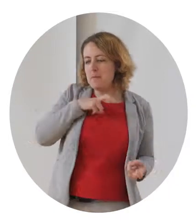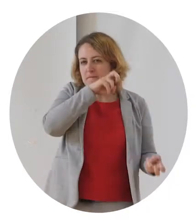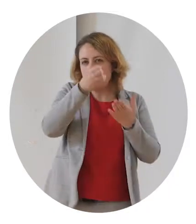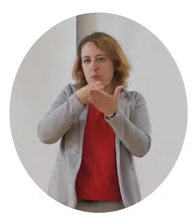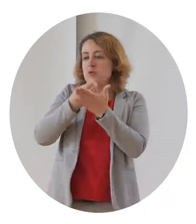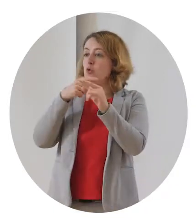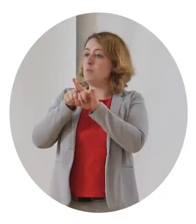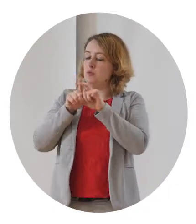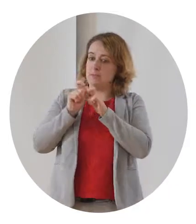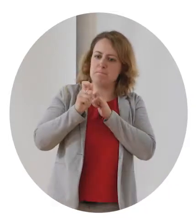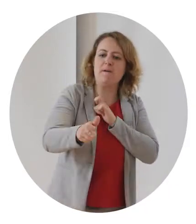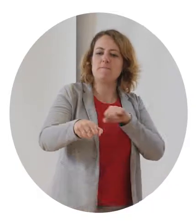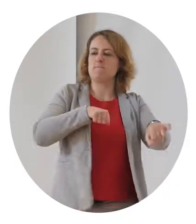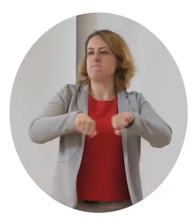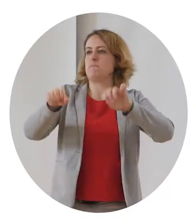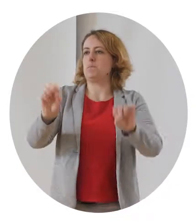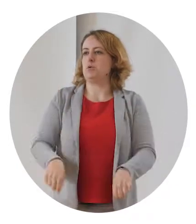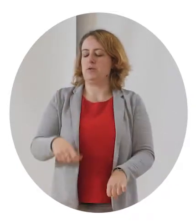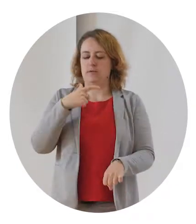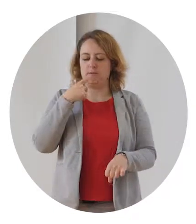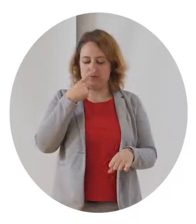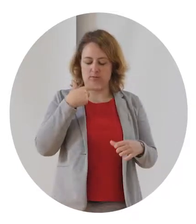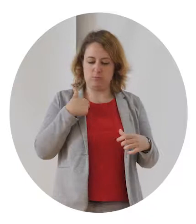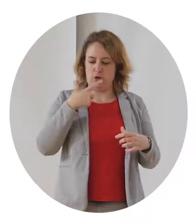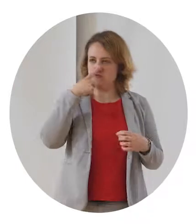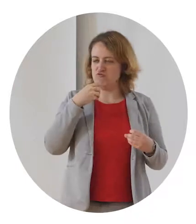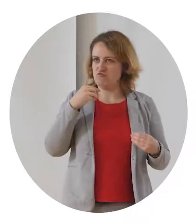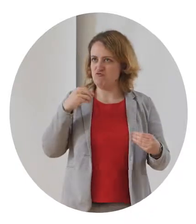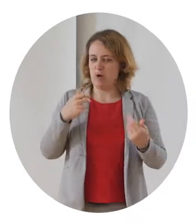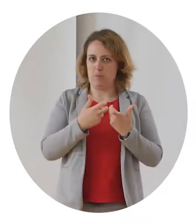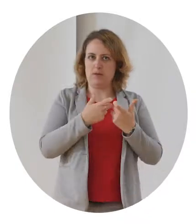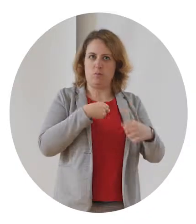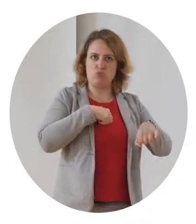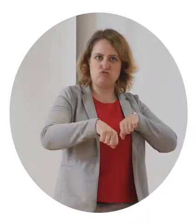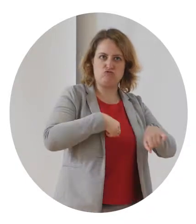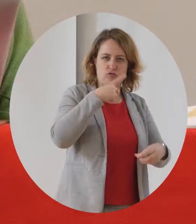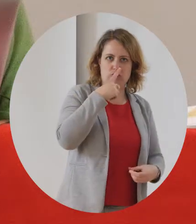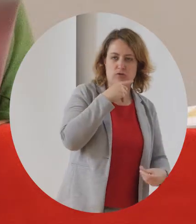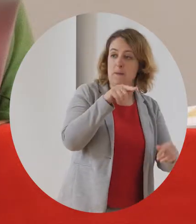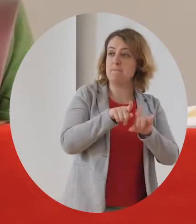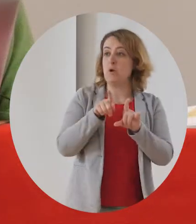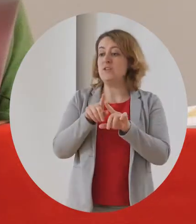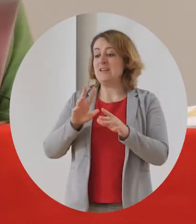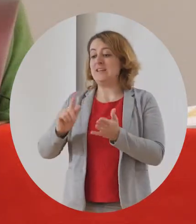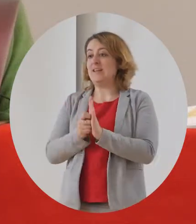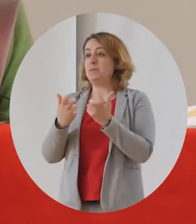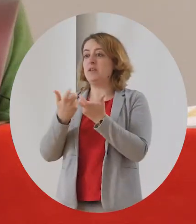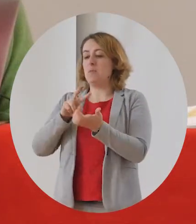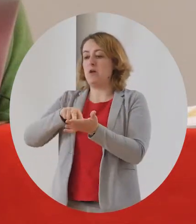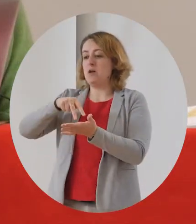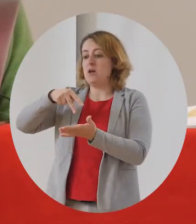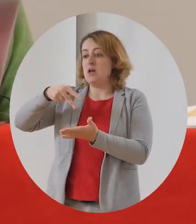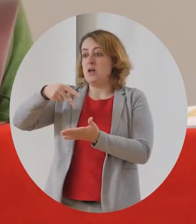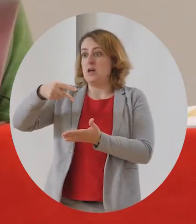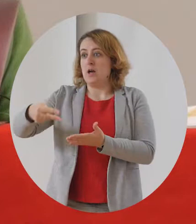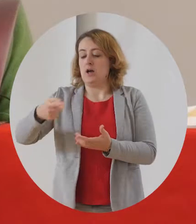un déclencheur. C'est ce qui va nous permettre de sentir qu'on est en train de bouger, mais aussi quand on est en train de chuter, ça va nous